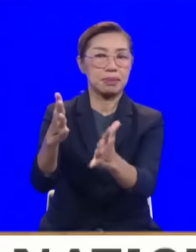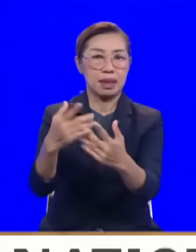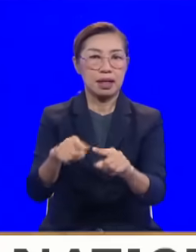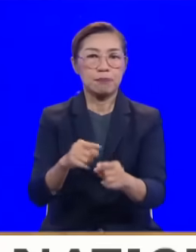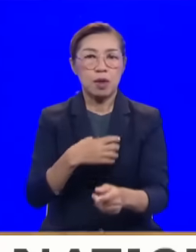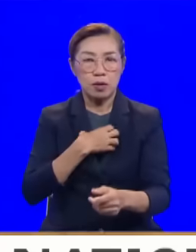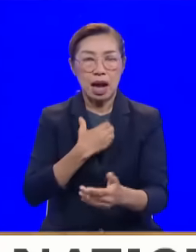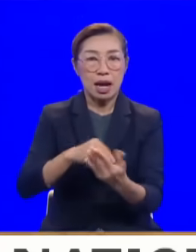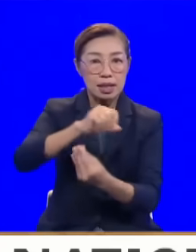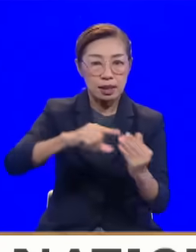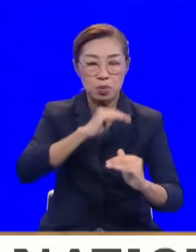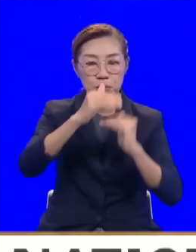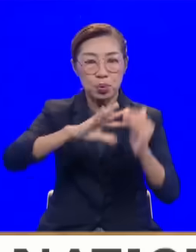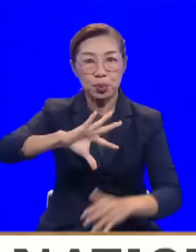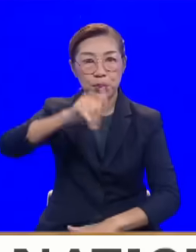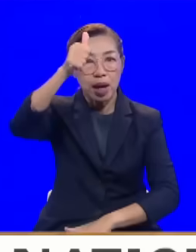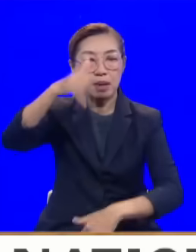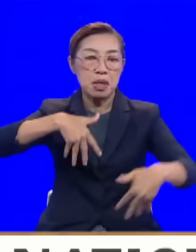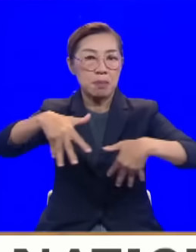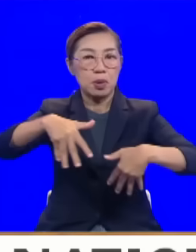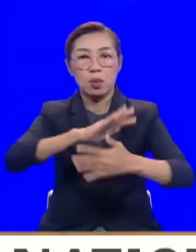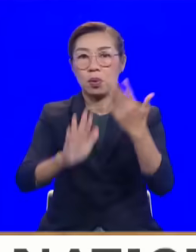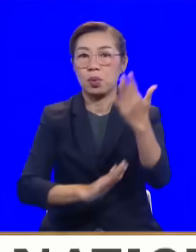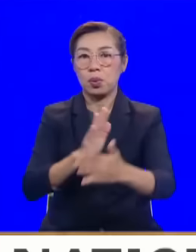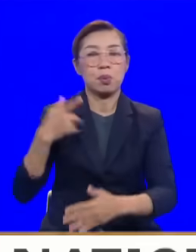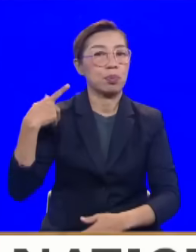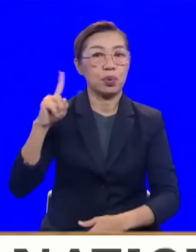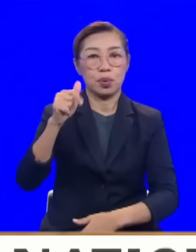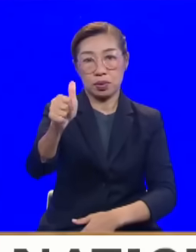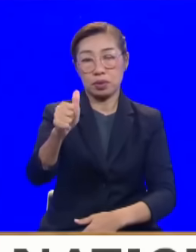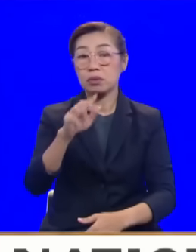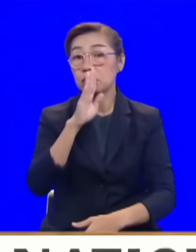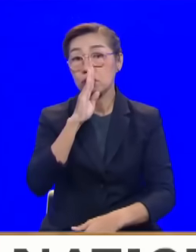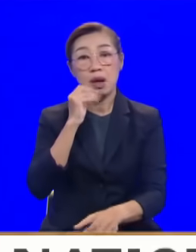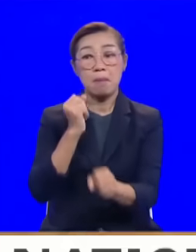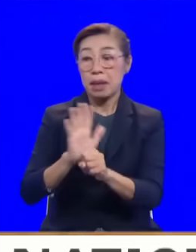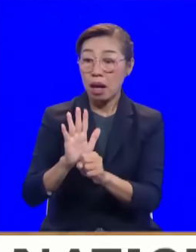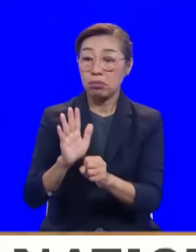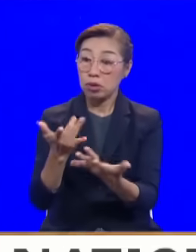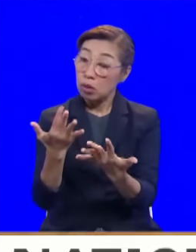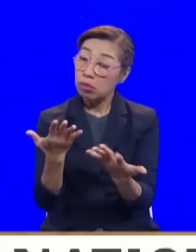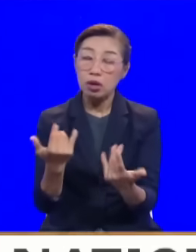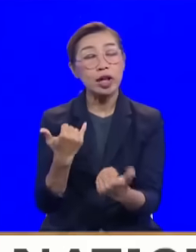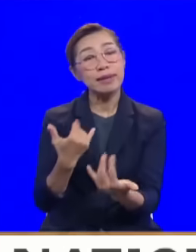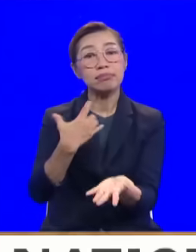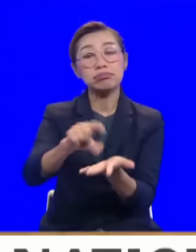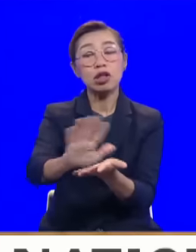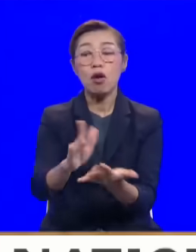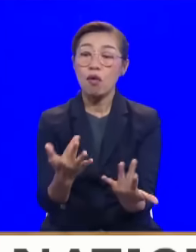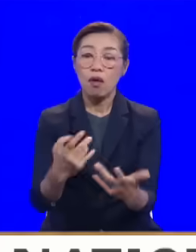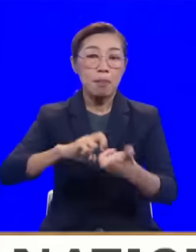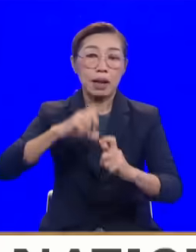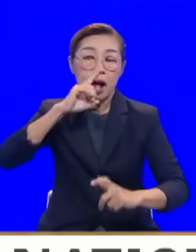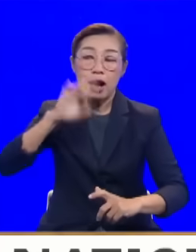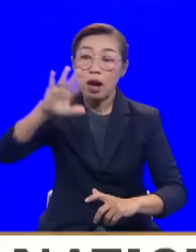ที่เหมาะสมเป็นประโยชน์กับคนทั่วประเทศหรือถ้าไม่ทำแล้วมันจะถามหรือจะรอให้เกิดวิกฤตก่อนล่ะ รัฐบาลก็ป้องกันไ